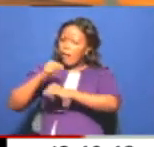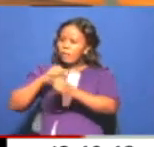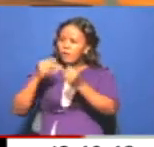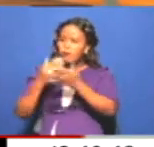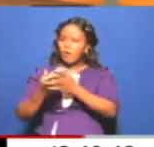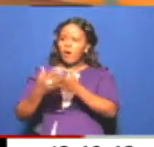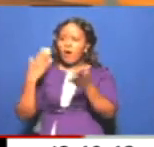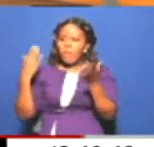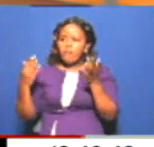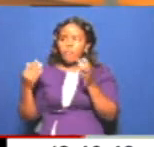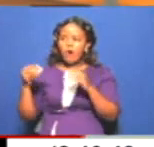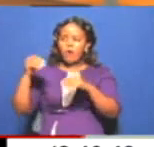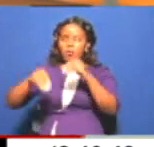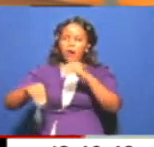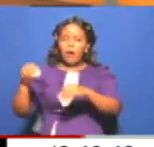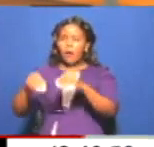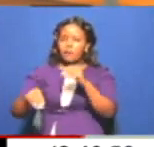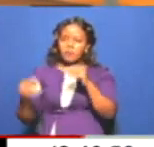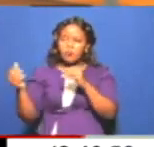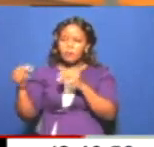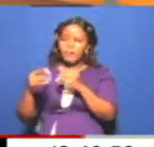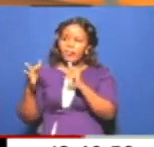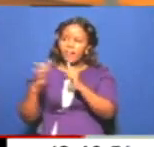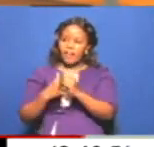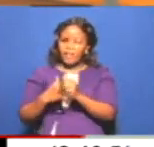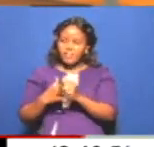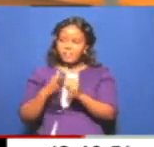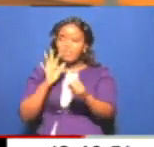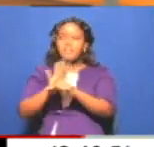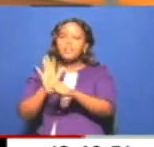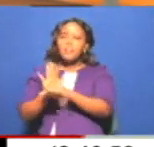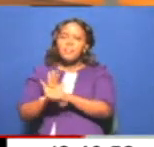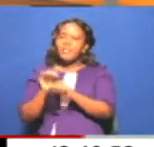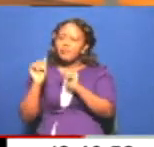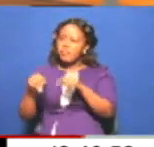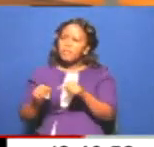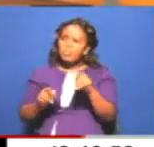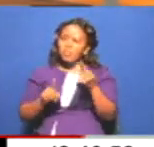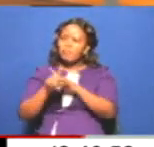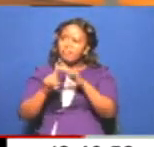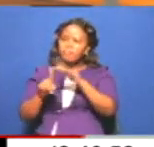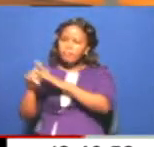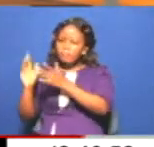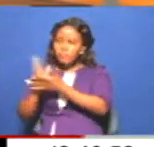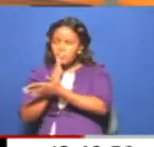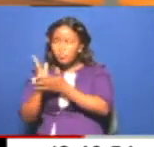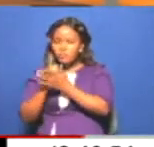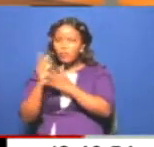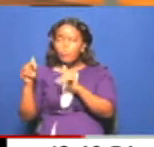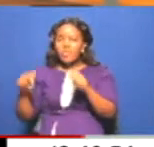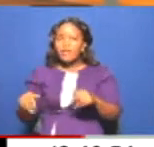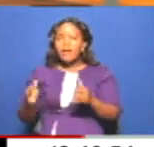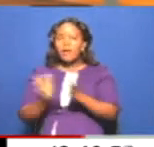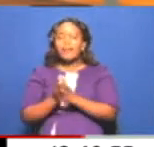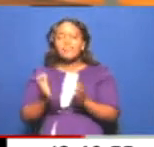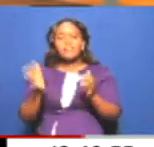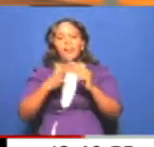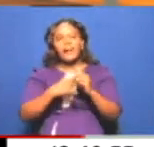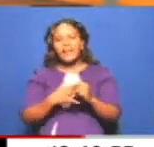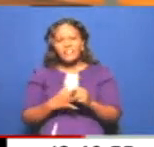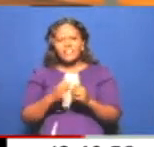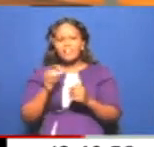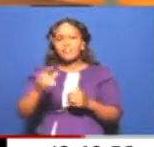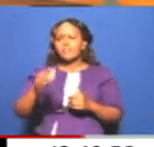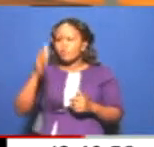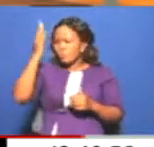wa nane? Jinsi ulivyosema kwamba mengi huenda yakatokea baina ya sasa na mwezi wa Agosti. Pengine nafahamu kwamba